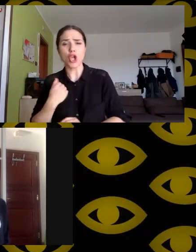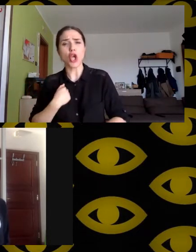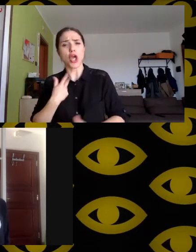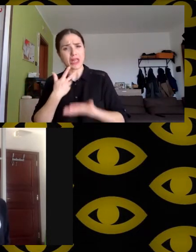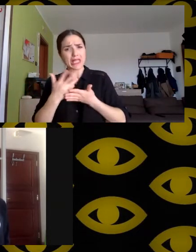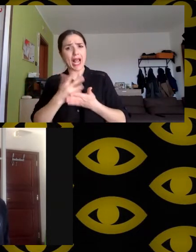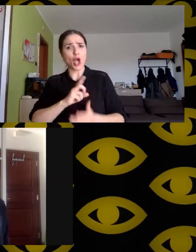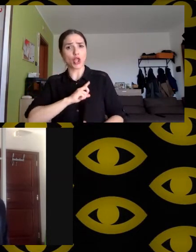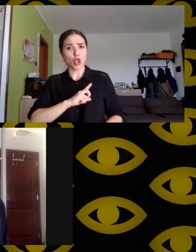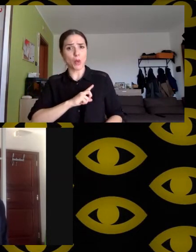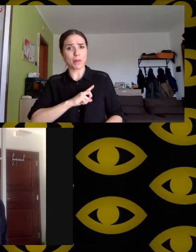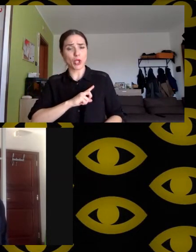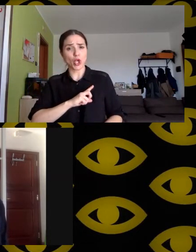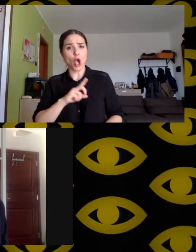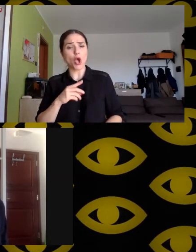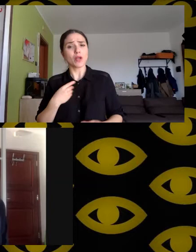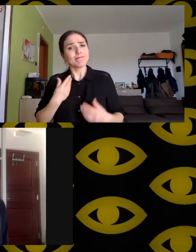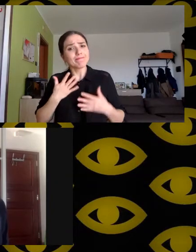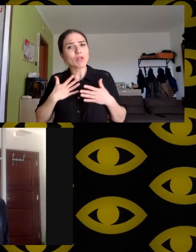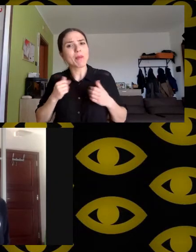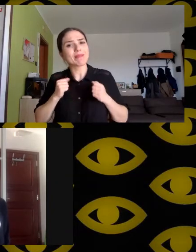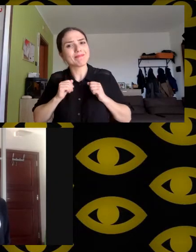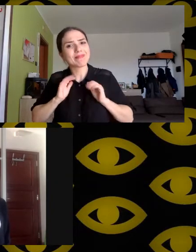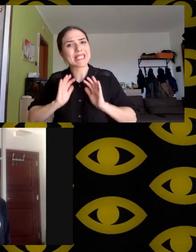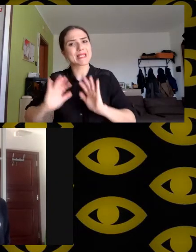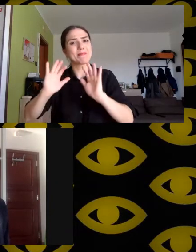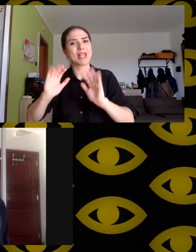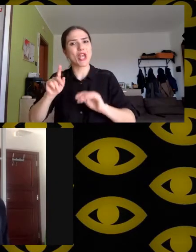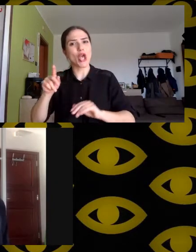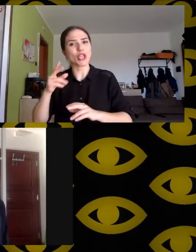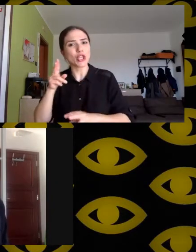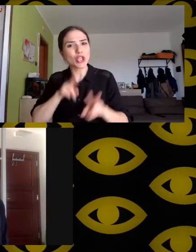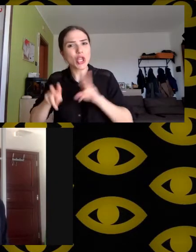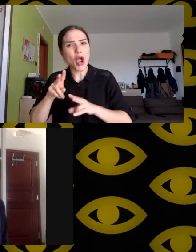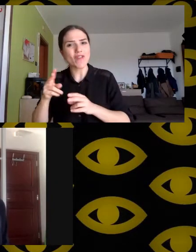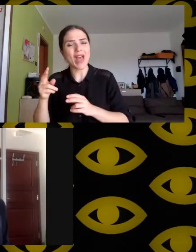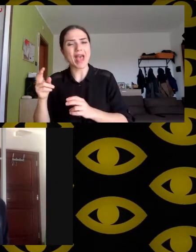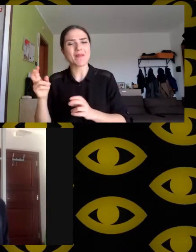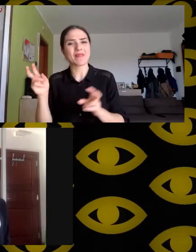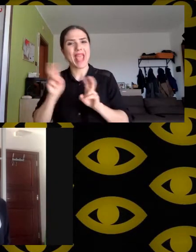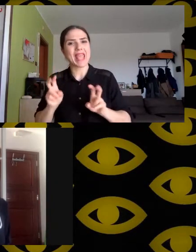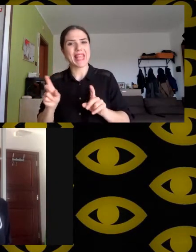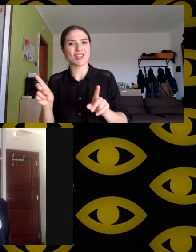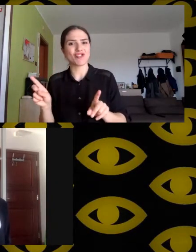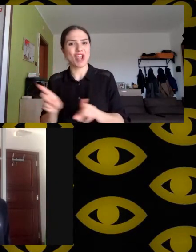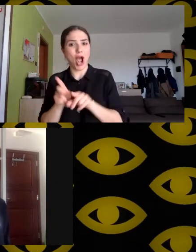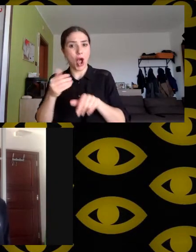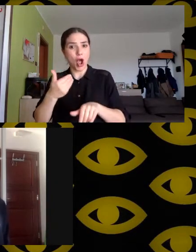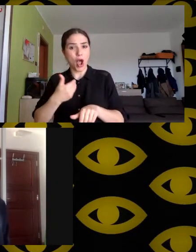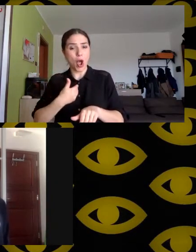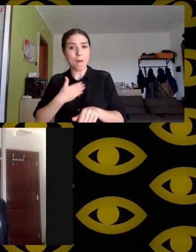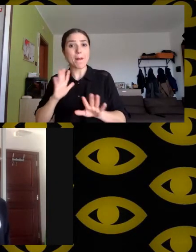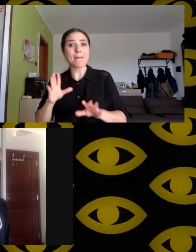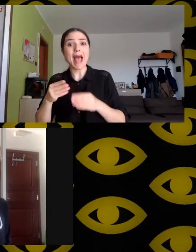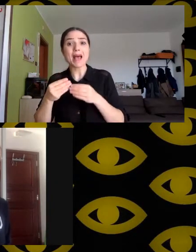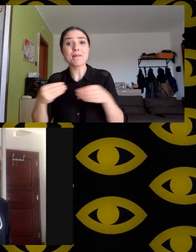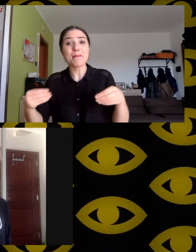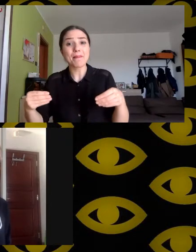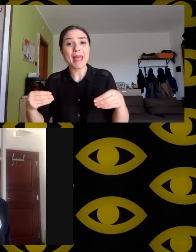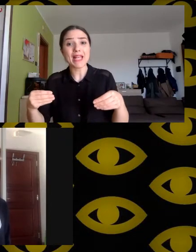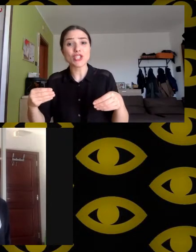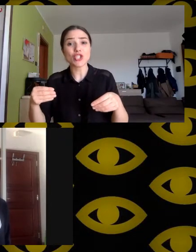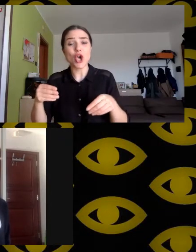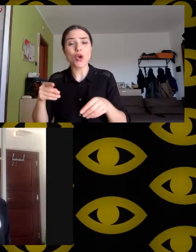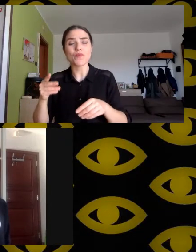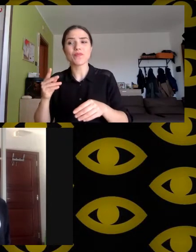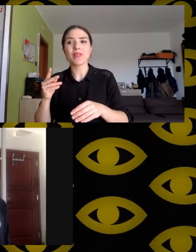ti spingo a trovare la stessa energia, ma il metodo lo devi trovare tu. Per esempio, torniamo sugli strumenti. Io